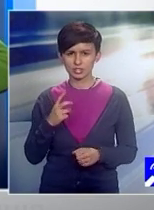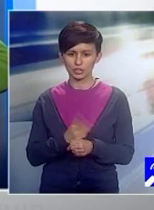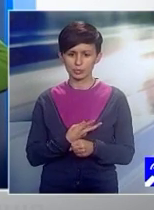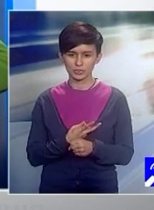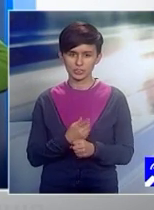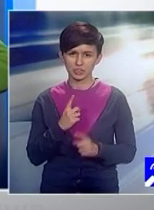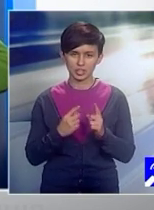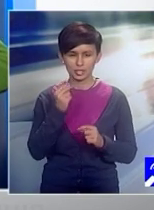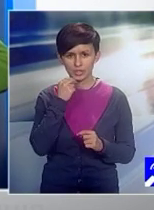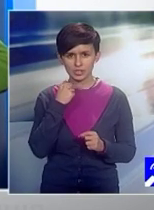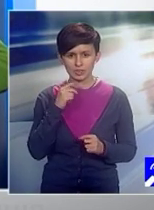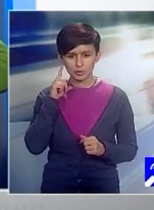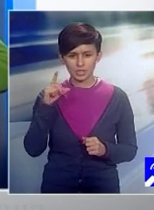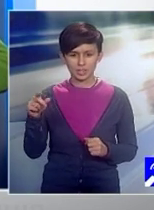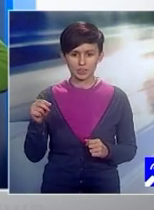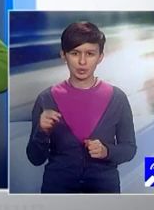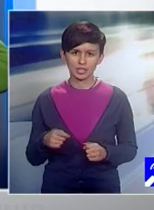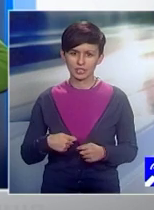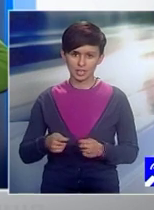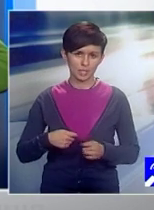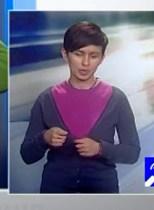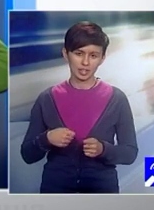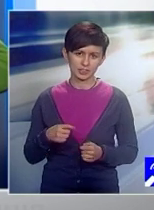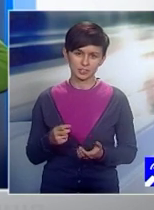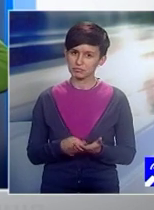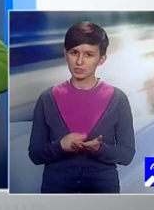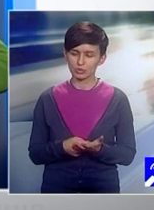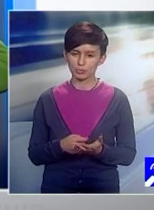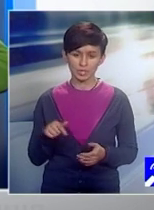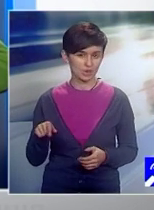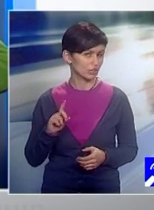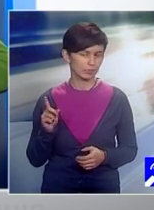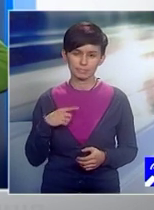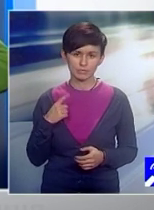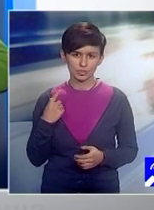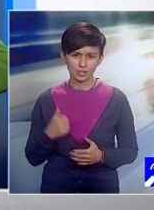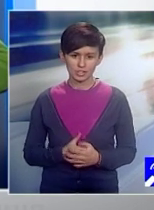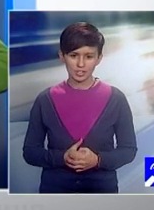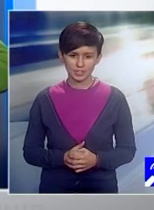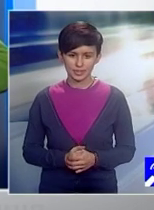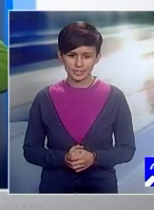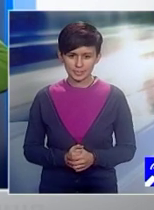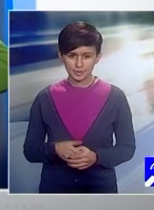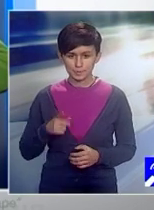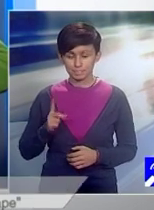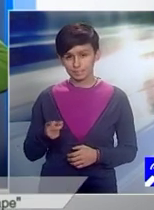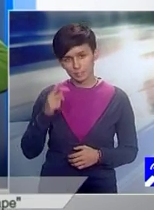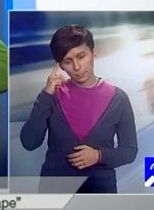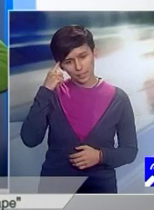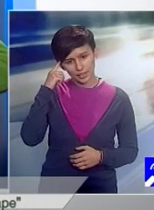la primul ABC să-mi iau niște covrigei. Acolo nu există nimic ca timp de ore și ore. Deci trebuie să-ți dai seama